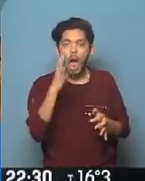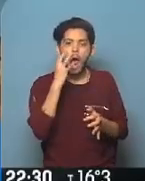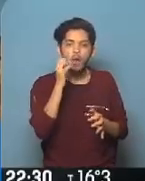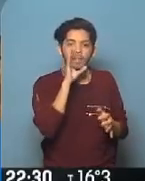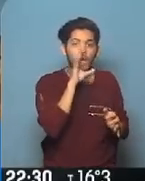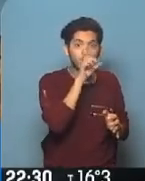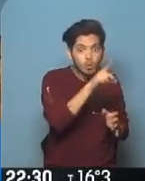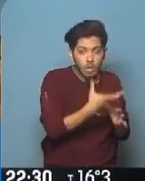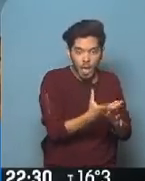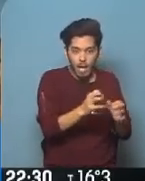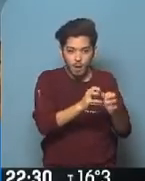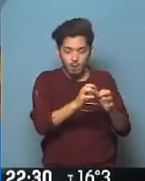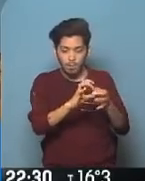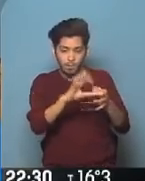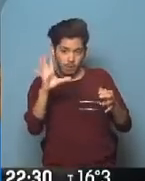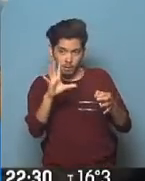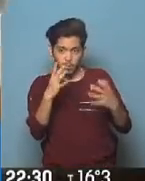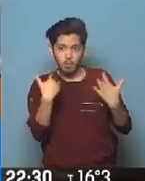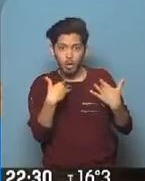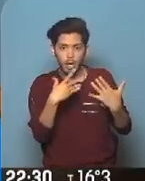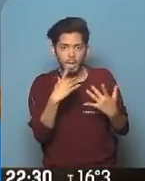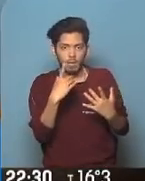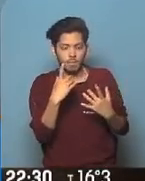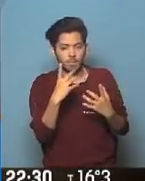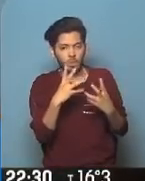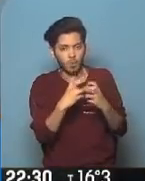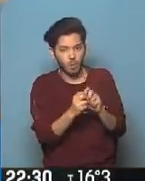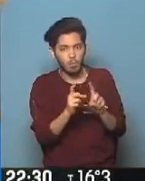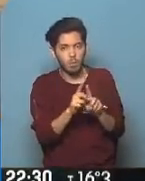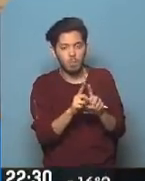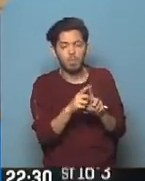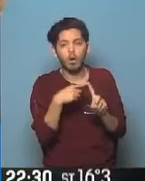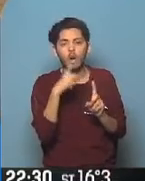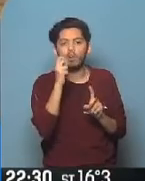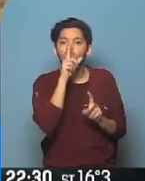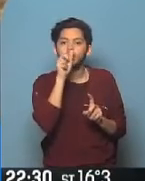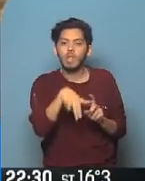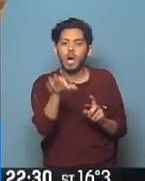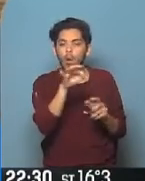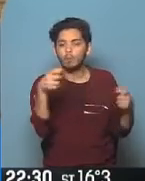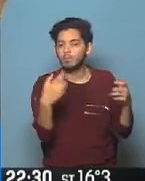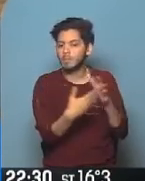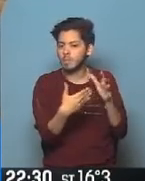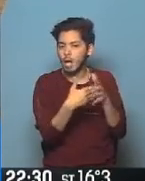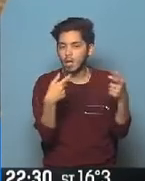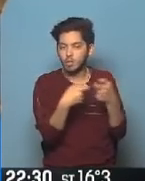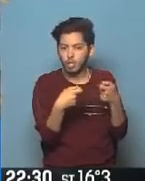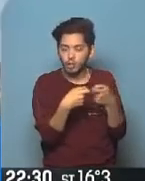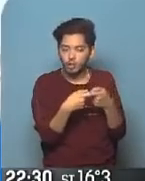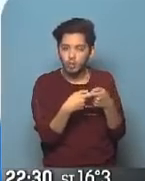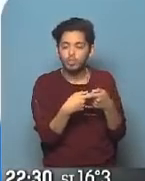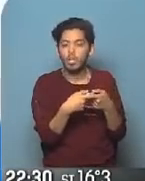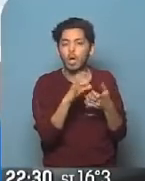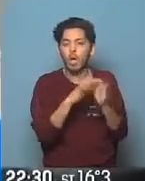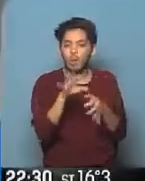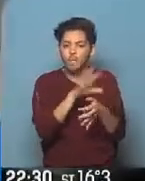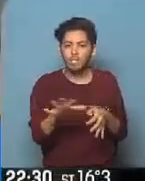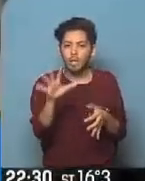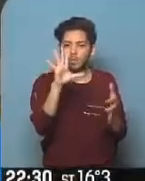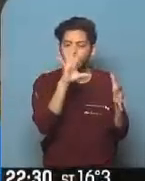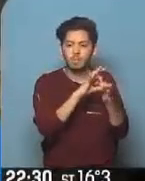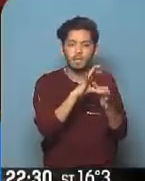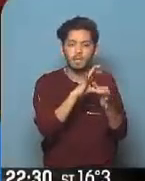rompería. Por eso, hay preocupación en la OTAN y en los principales aliados europeos de Estados Unidos. Сможем ли